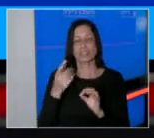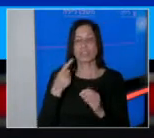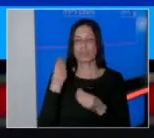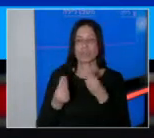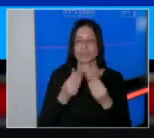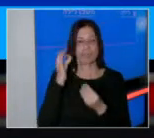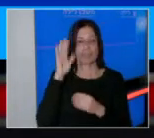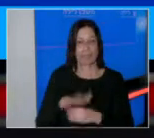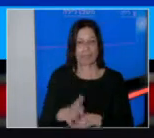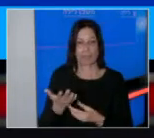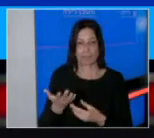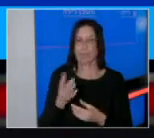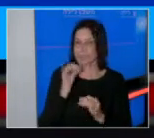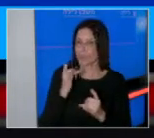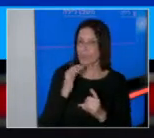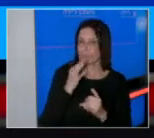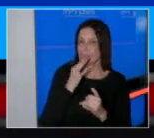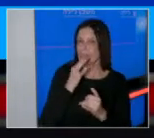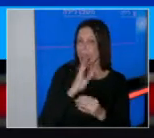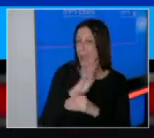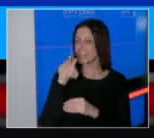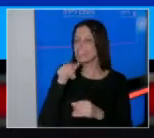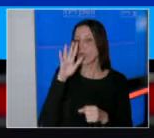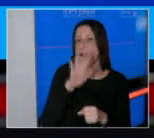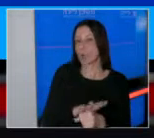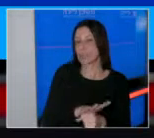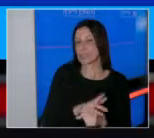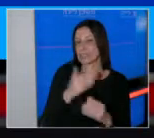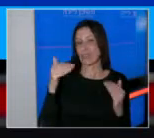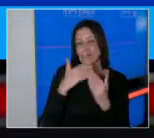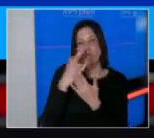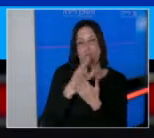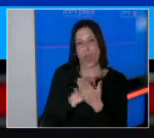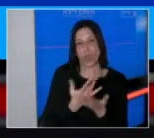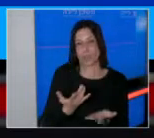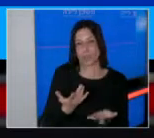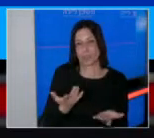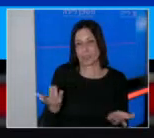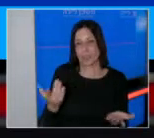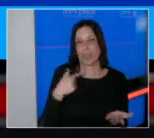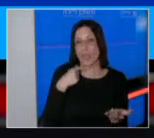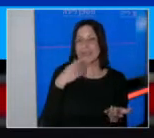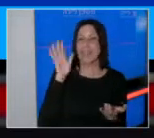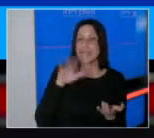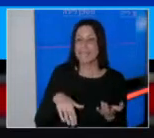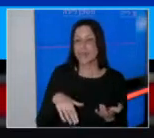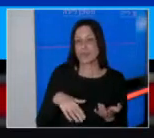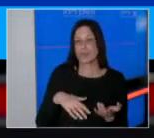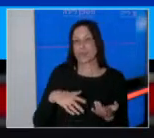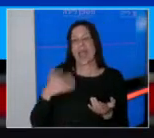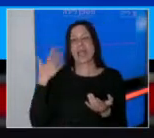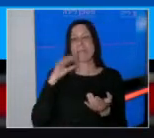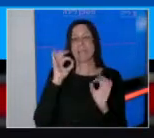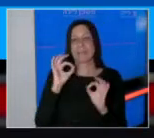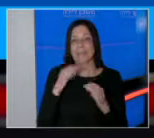תשמע, בגיל 14 מדובר באונס לכל כן. דבר, זה על פי חוק גם, זה לא איזה... אני אומרת, גם אם היה